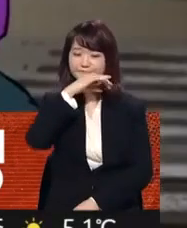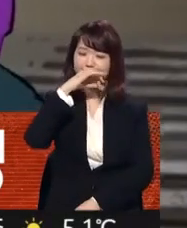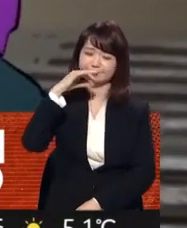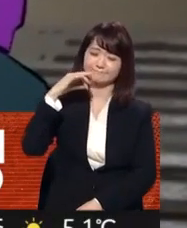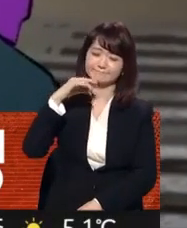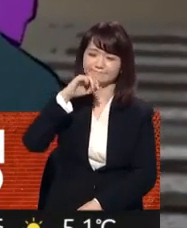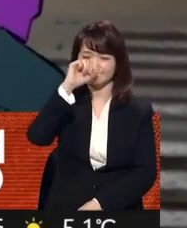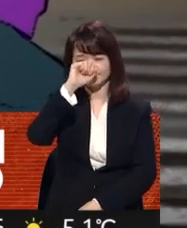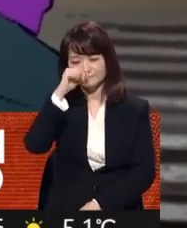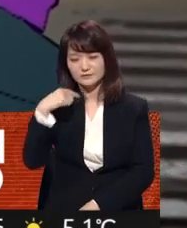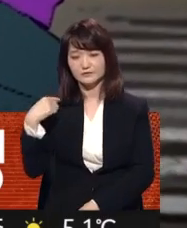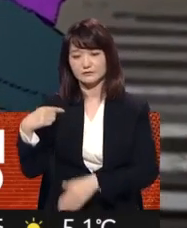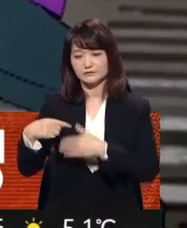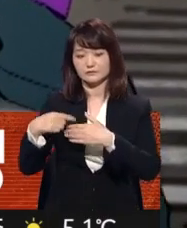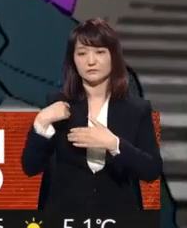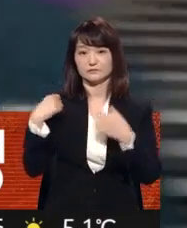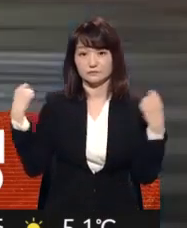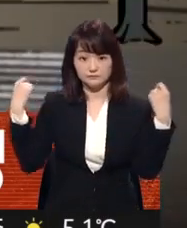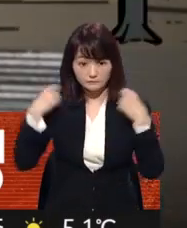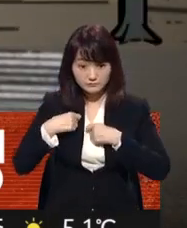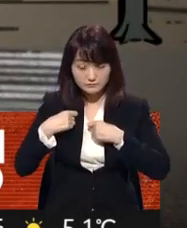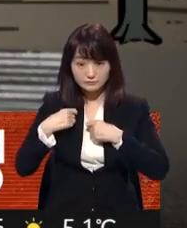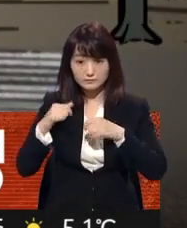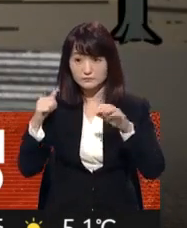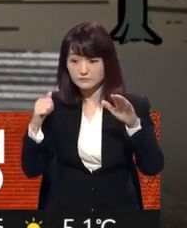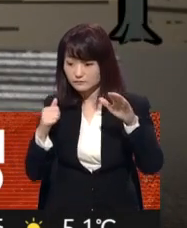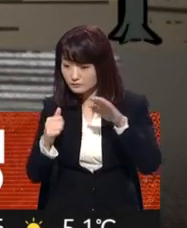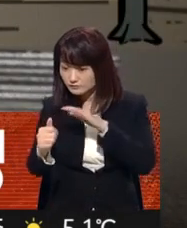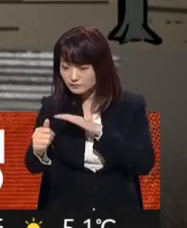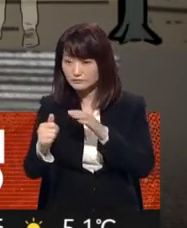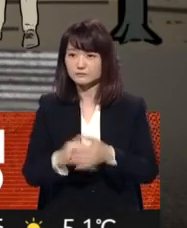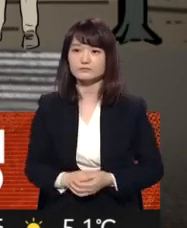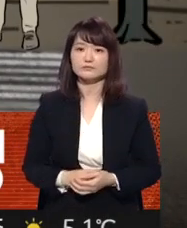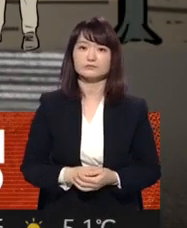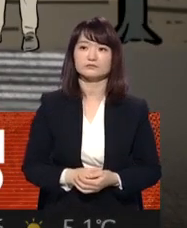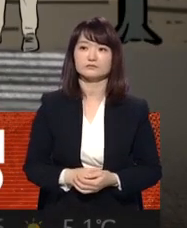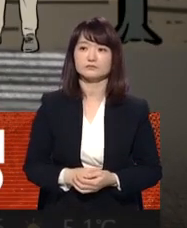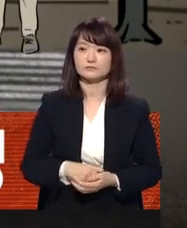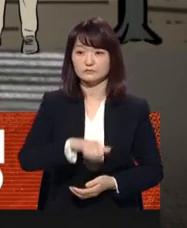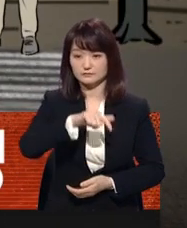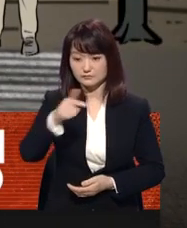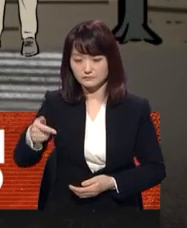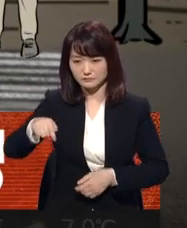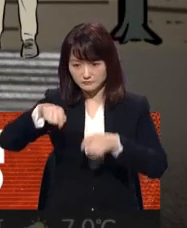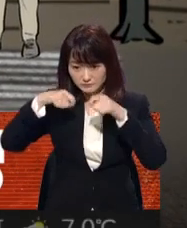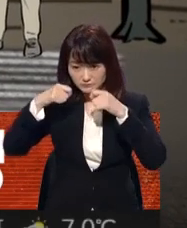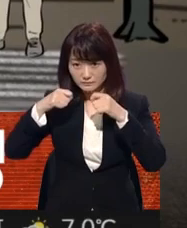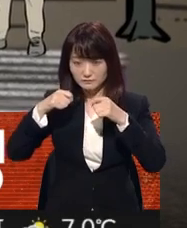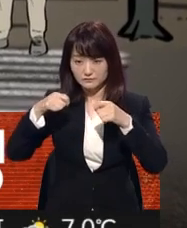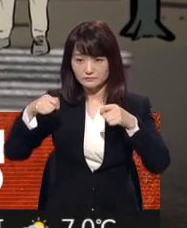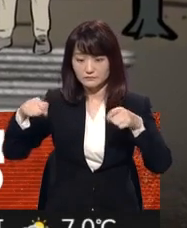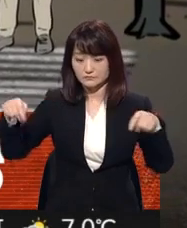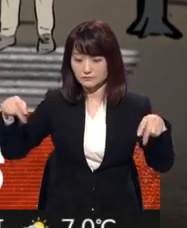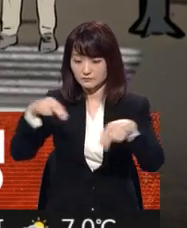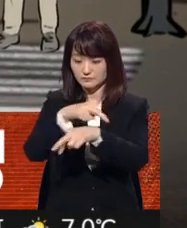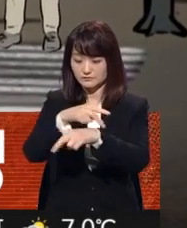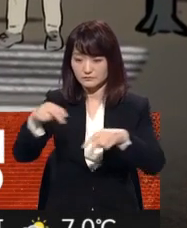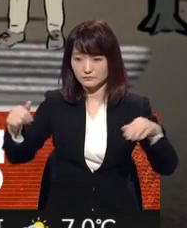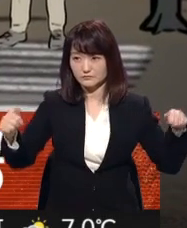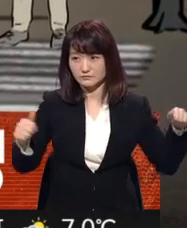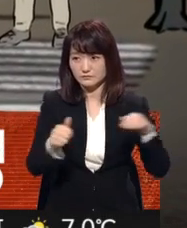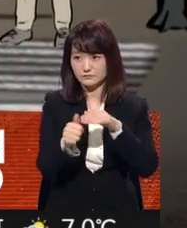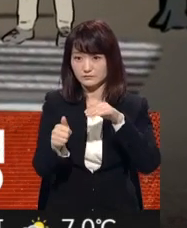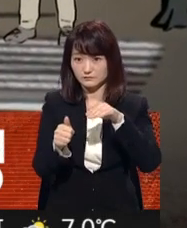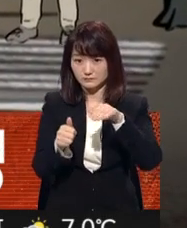나갔다고 하는데 그렇게 저녁을 먹고 집에 들어오려고 횡단보도를 건너던 도중에 차에 치이고 맙니다 하지만이 해당 차량은